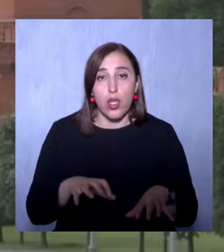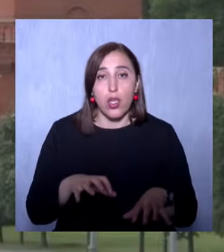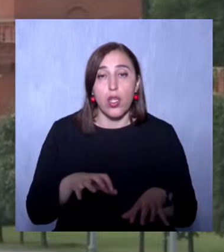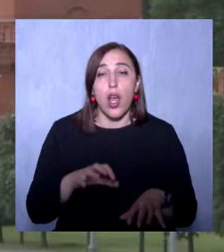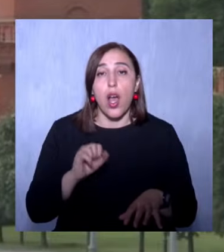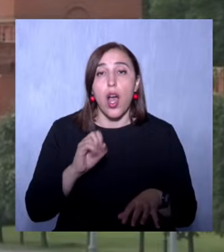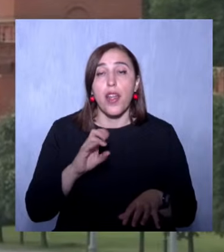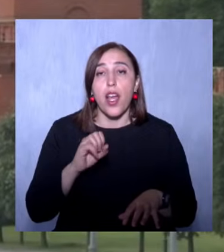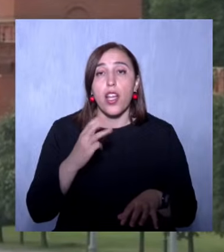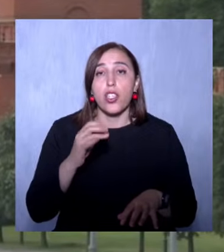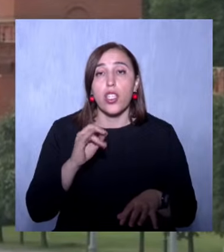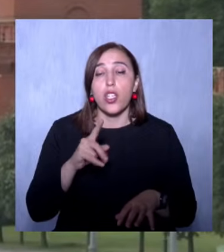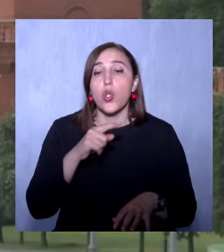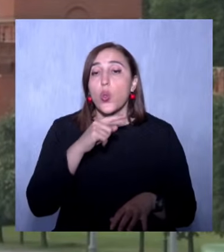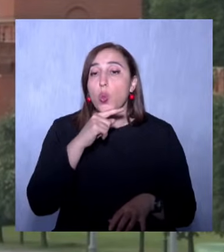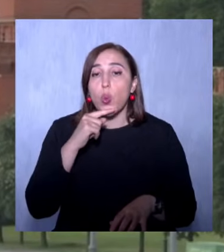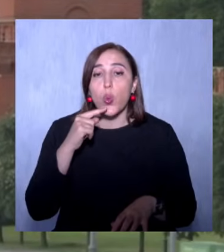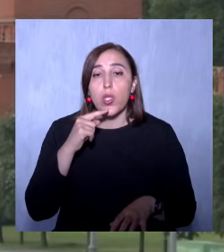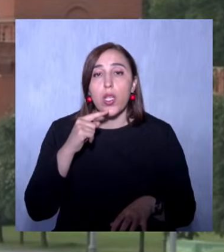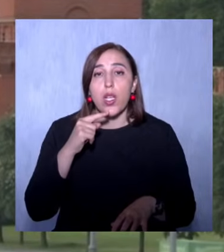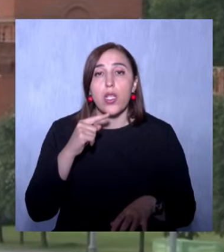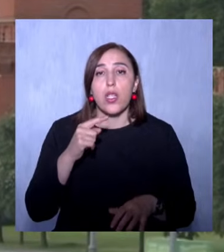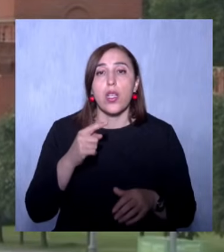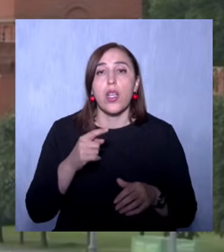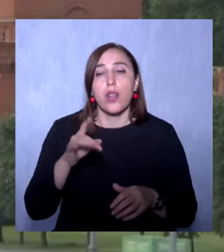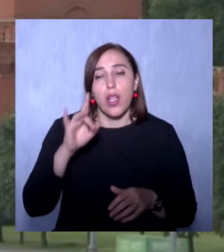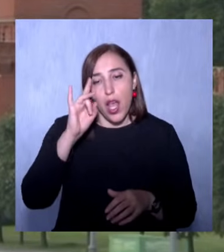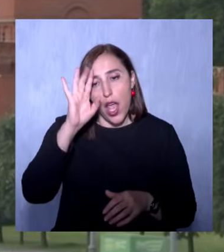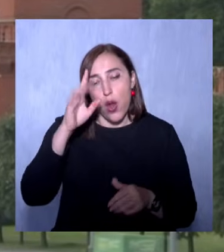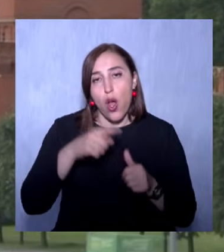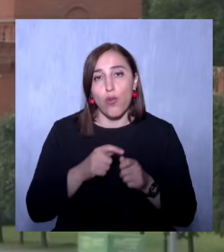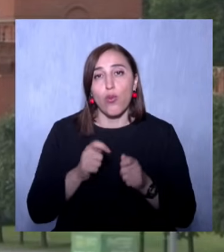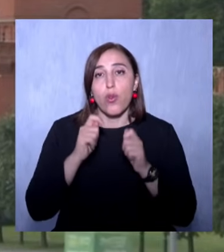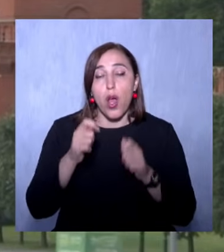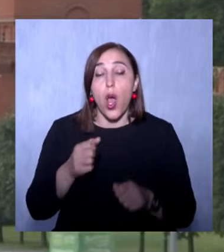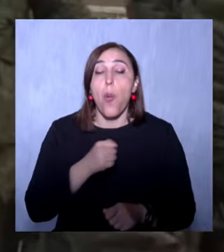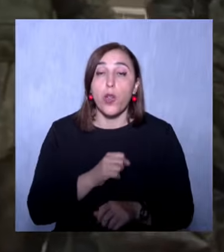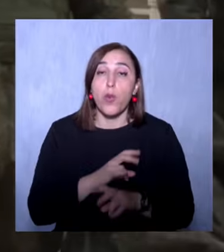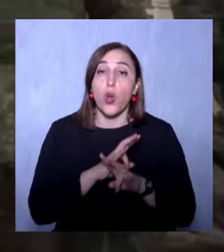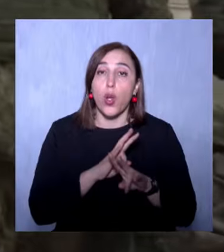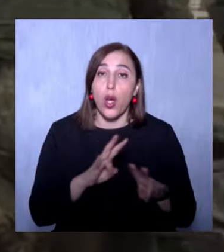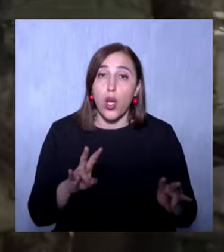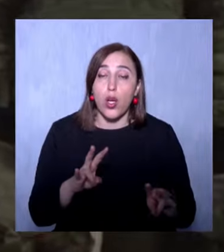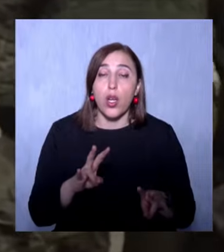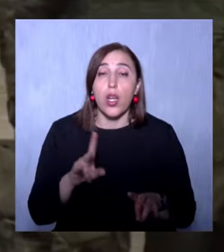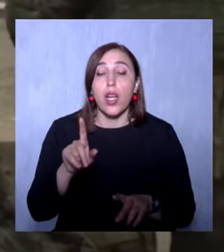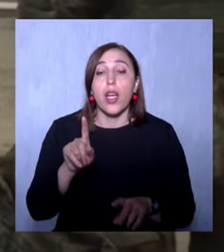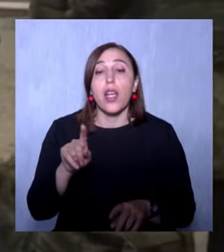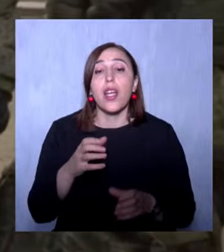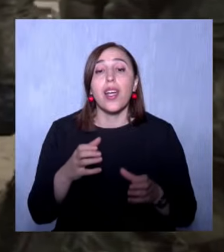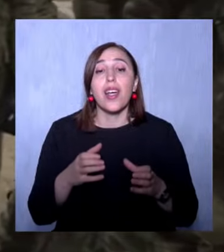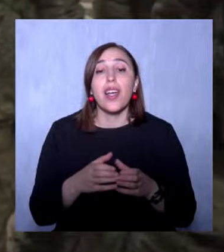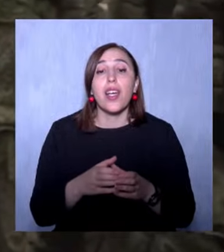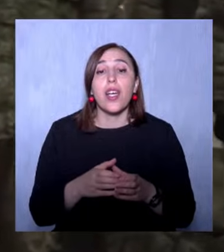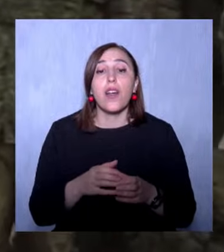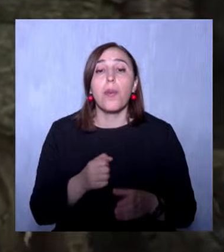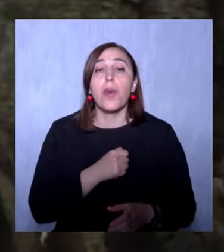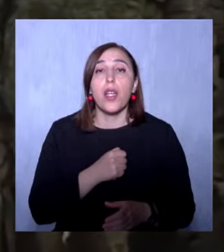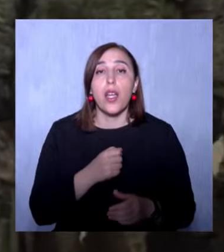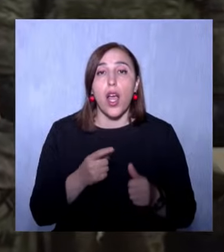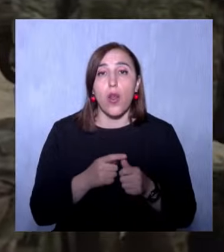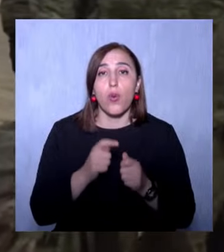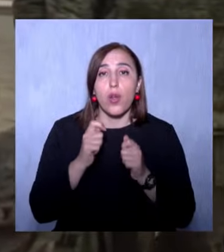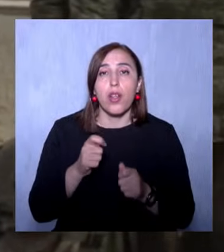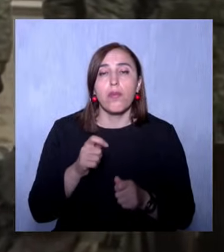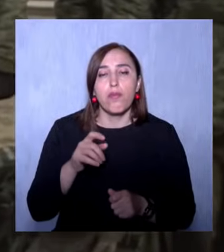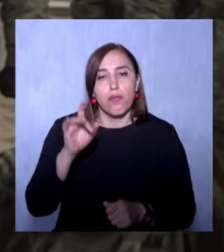Պուտինն Անաշկինին Ռուսաստանի Դաշնության հերոսի կոչում էր շնորհել, իսկ պաշտպանության նախարարությունը նրա ղեկավարած գունդը հրճակել էր տարվա